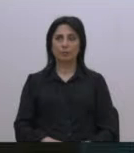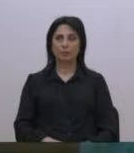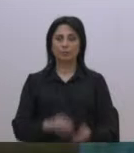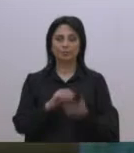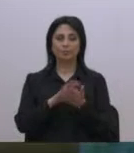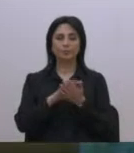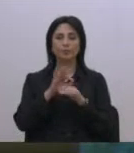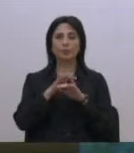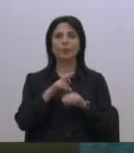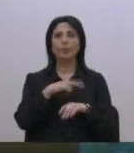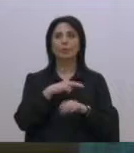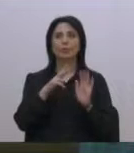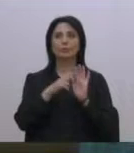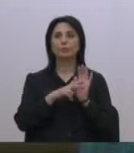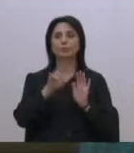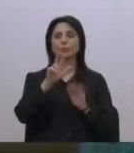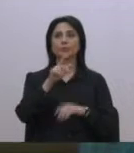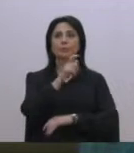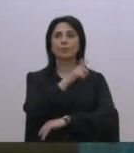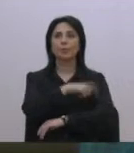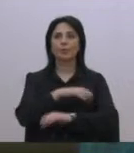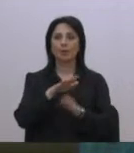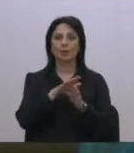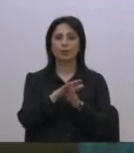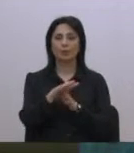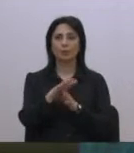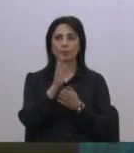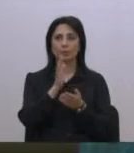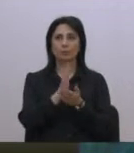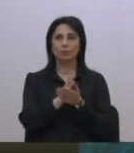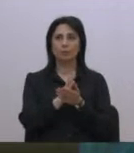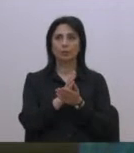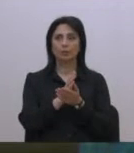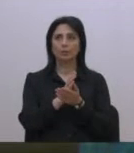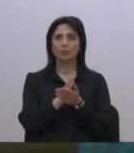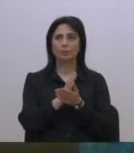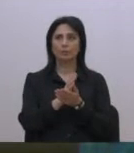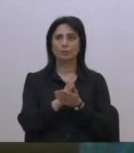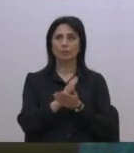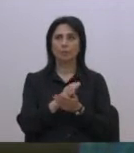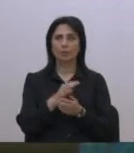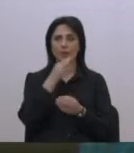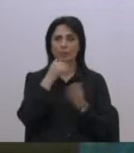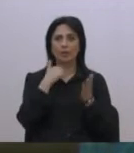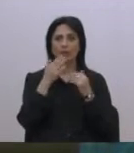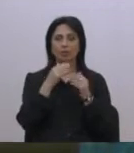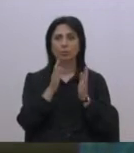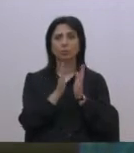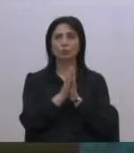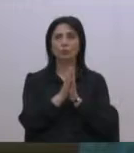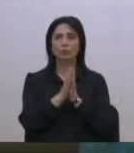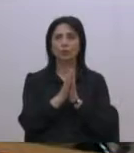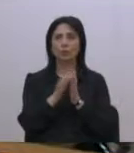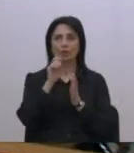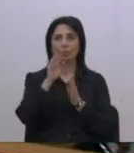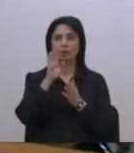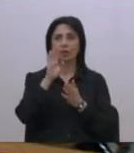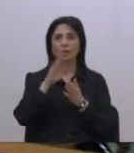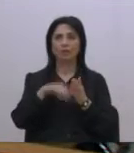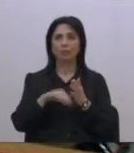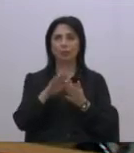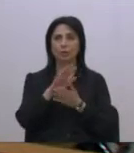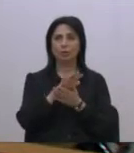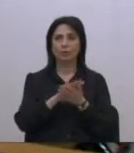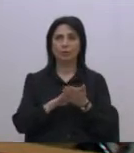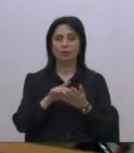Რეგისტრაცია გაიარა პარლამენტის 83-მა წევრმა, კვორუმი არის. სამ კენჭისხევას გადავაქვთ ხოთ, რომ შესვენების გარეშე